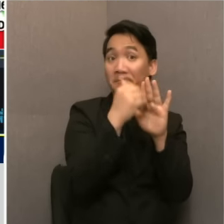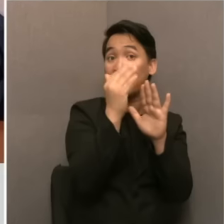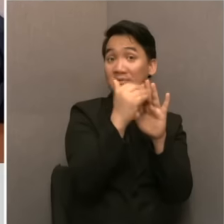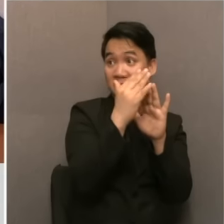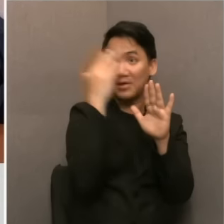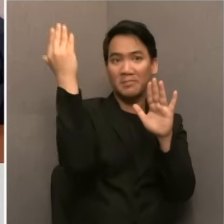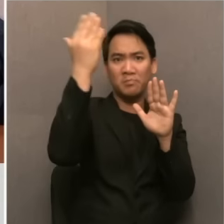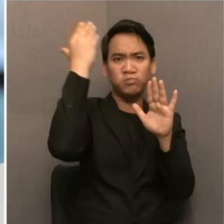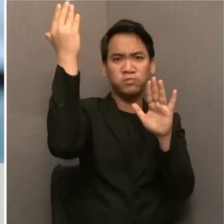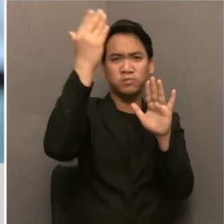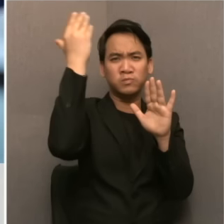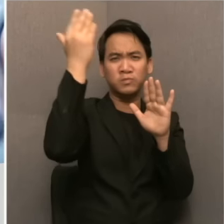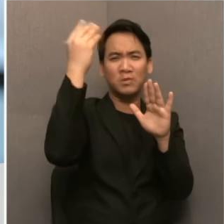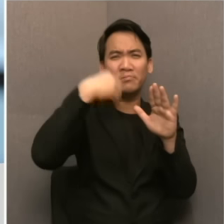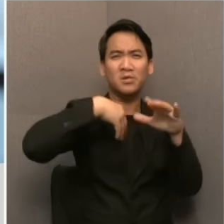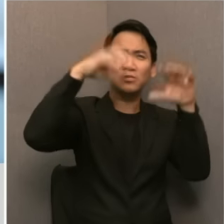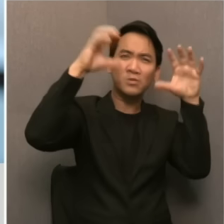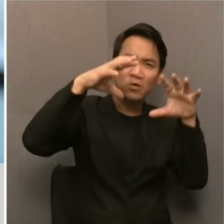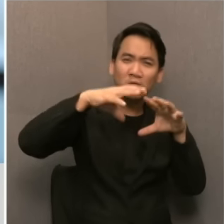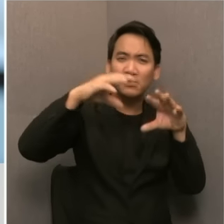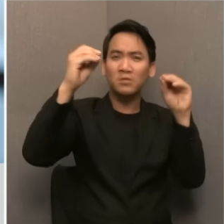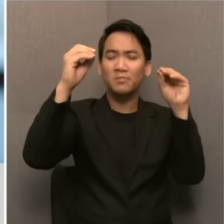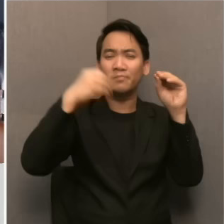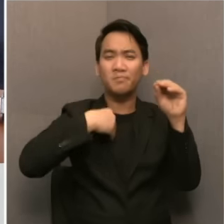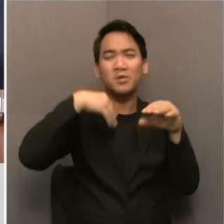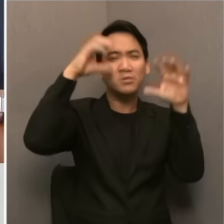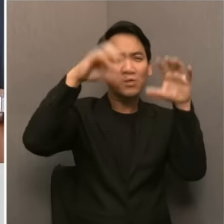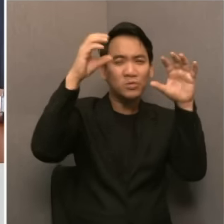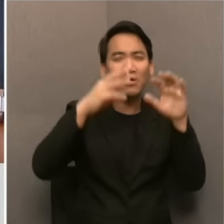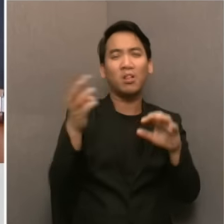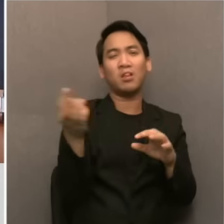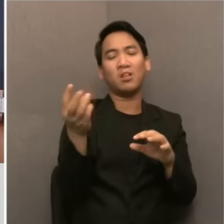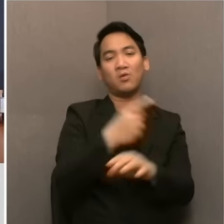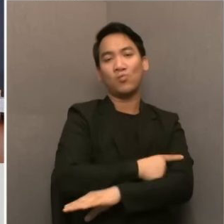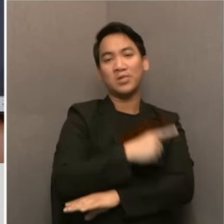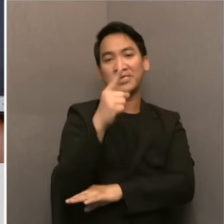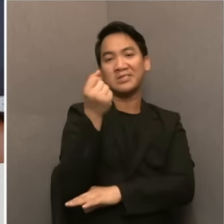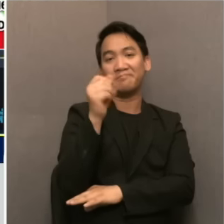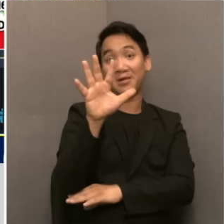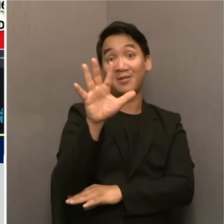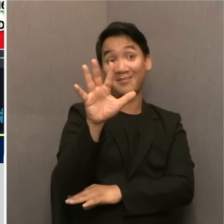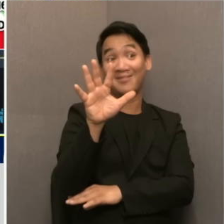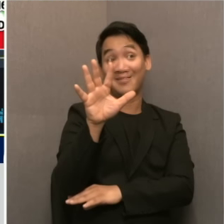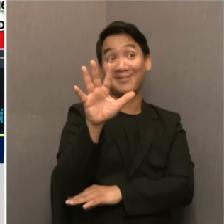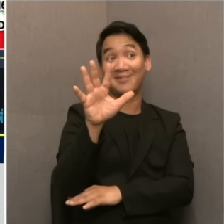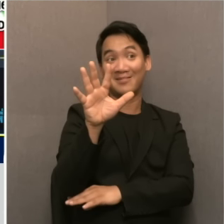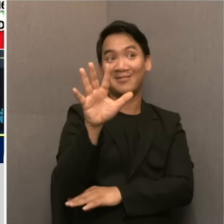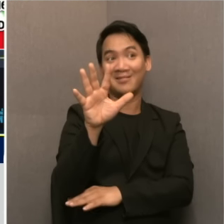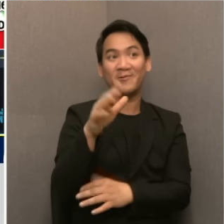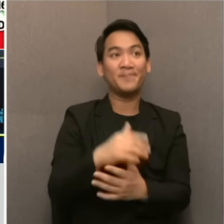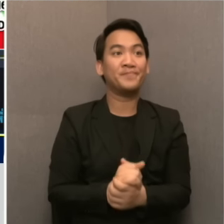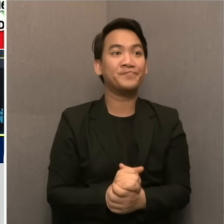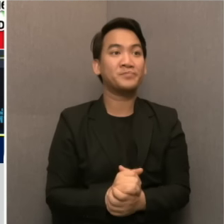มที่ยังผันแปรอยู่ในขณะนี้อาจจะมีฝนเล็กน้อยเกิดขึ้นได้อยู่วันที่15นะครับ พอ15ปั๊บเนี่ยฝนทางบนน้อยยัง